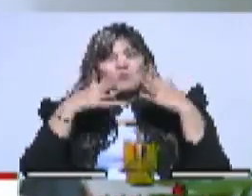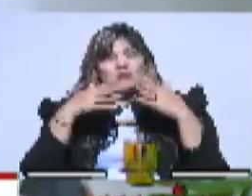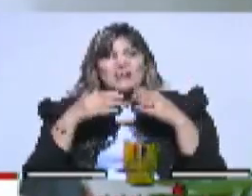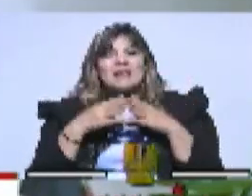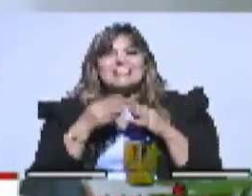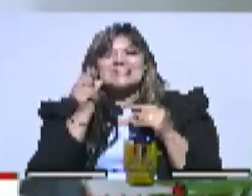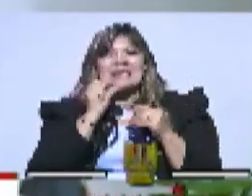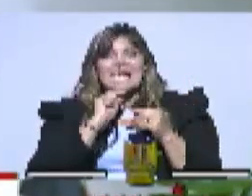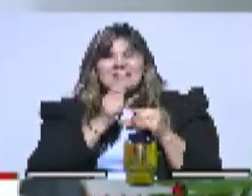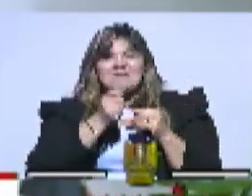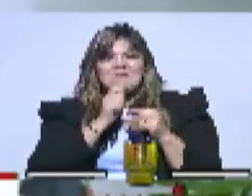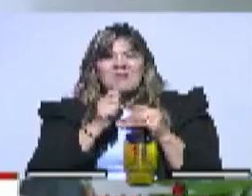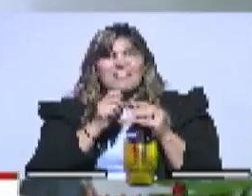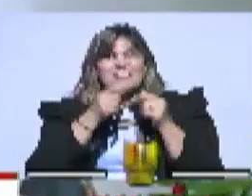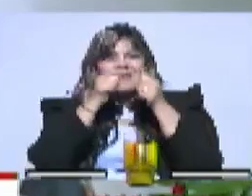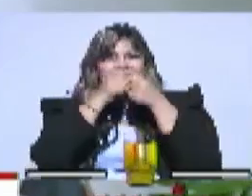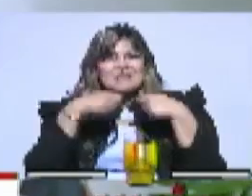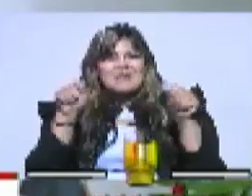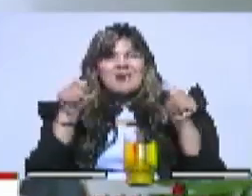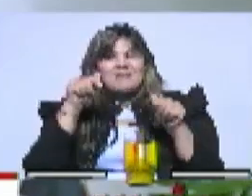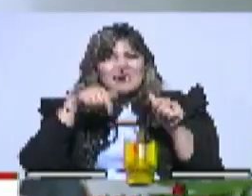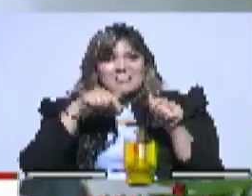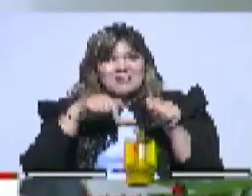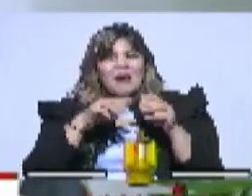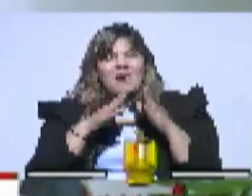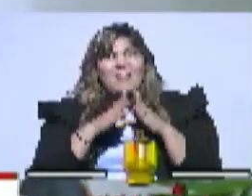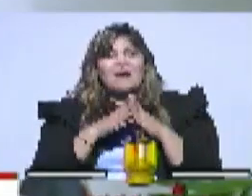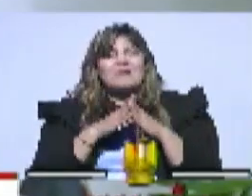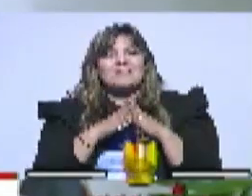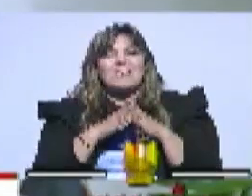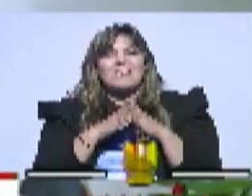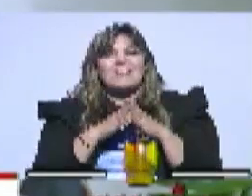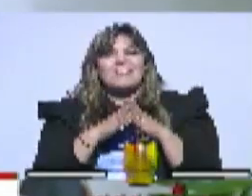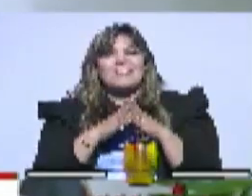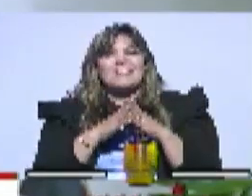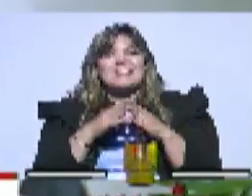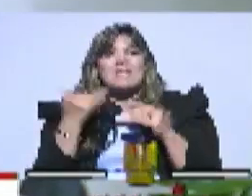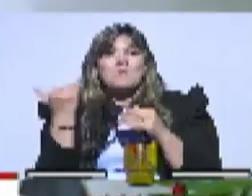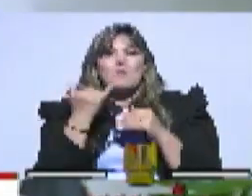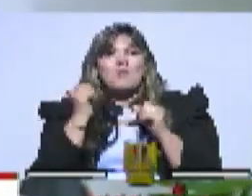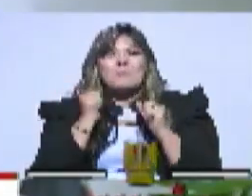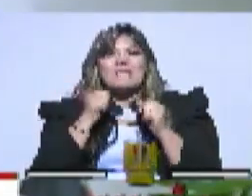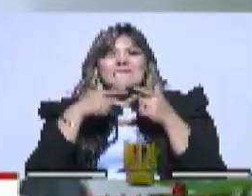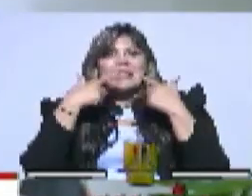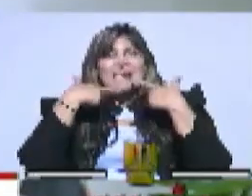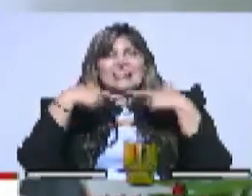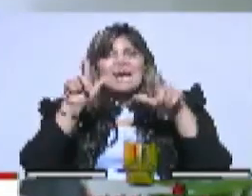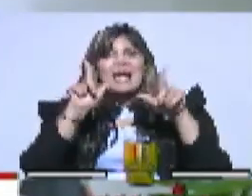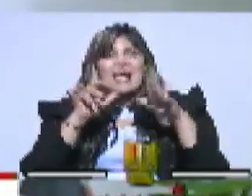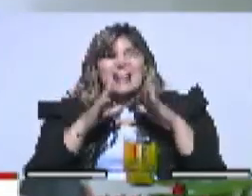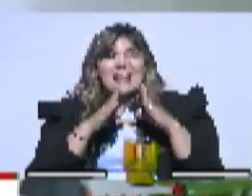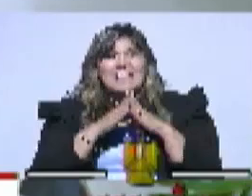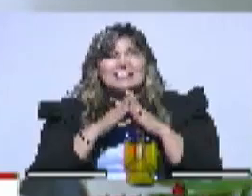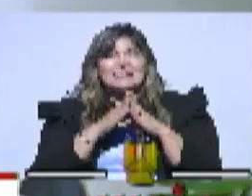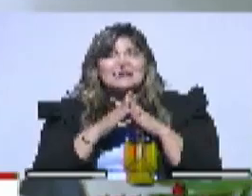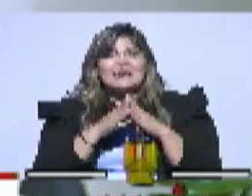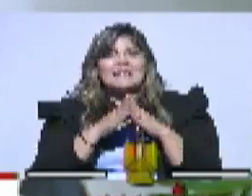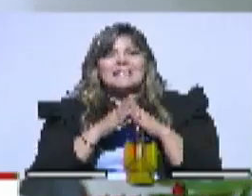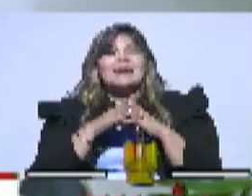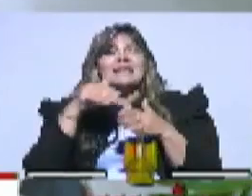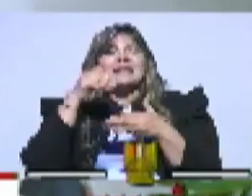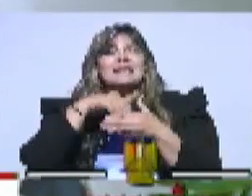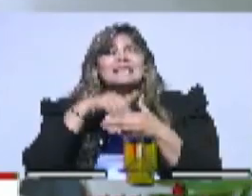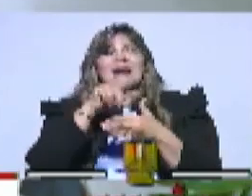كانت فقرتنا الصحفية النهاردة للتغطية الهامة جدا عن الإعلان